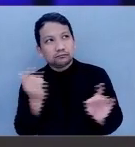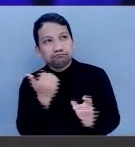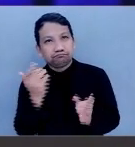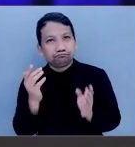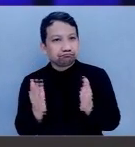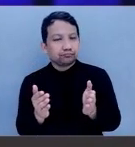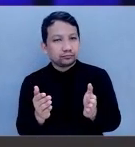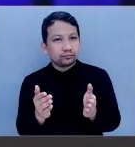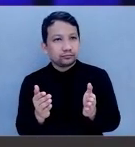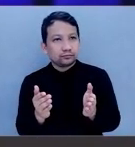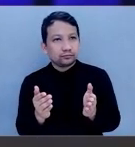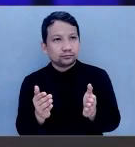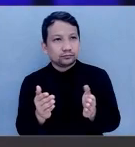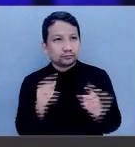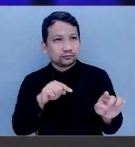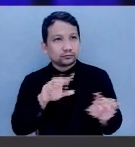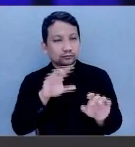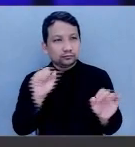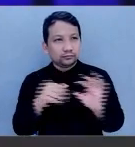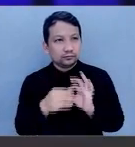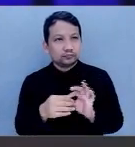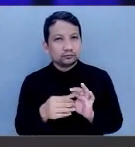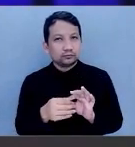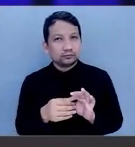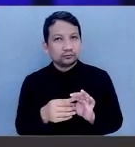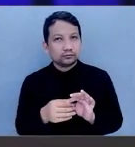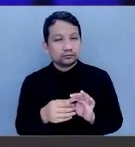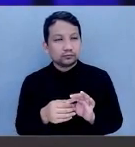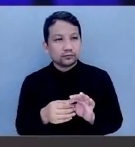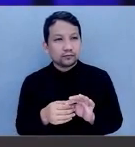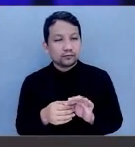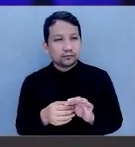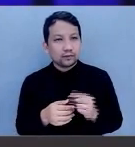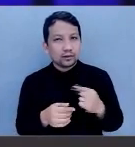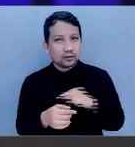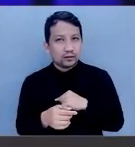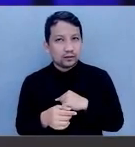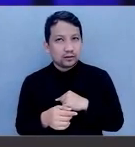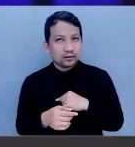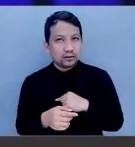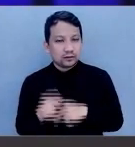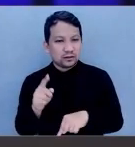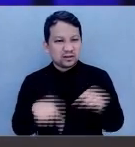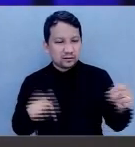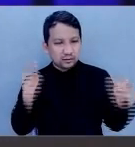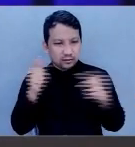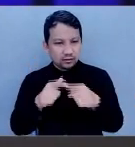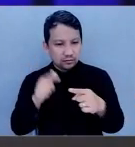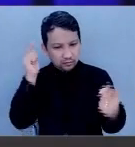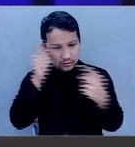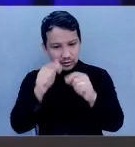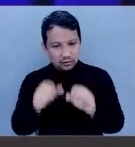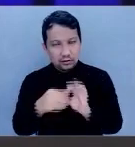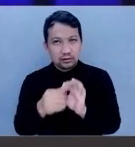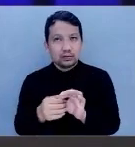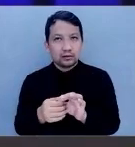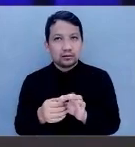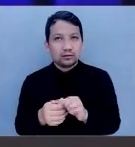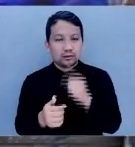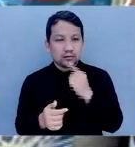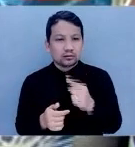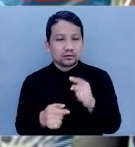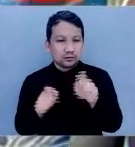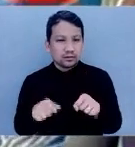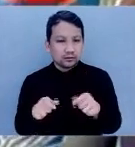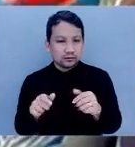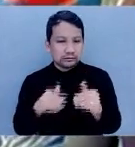of addressing that and and we have achieved already The objective then should be